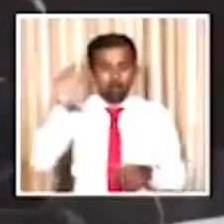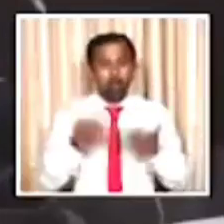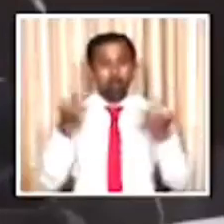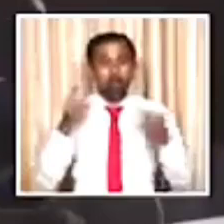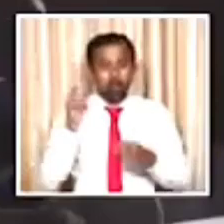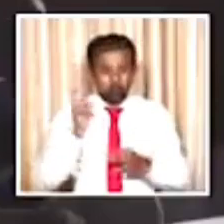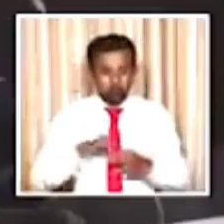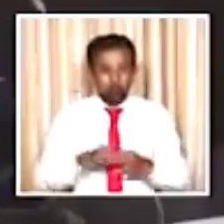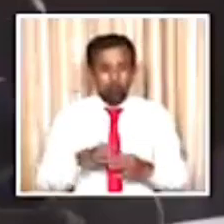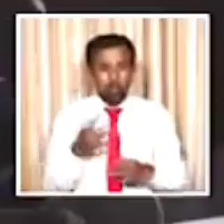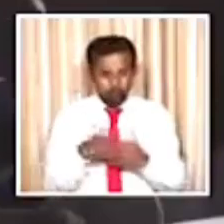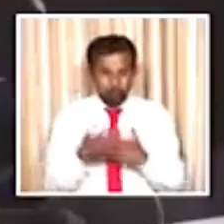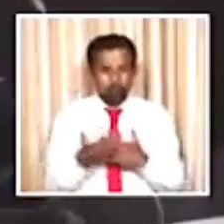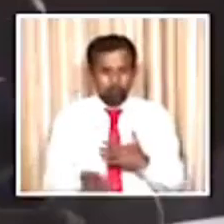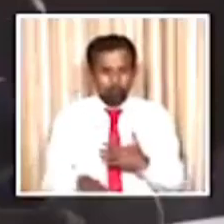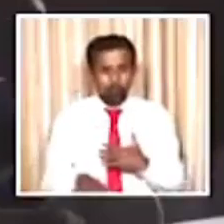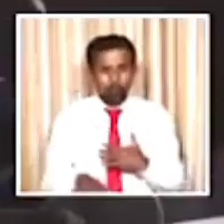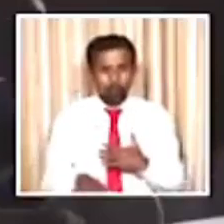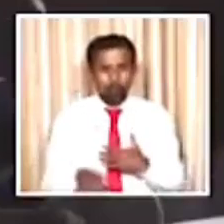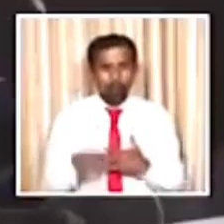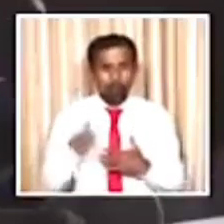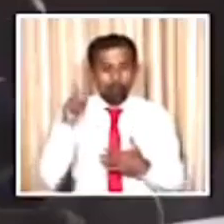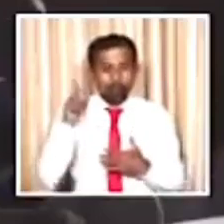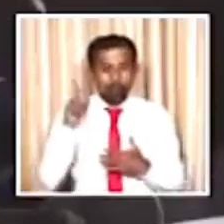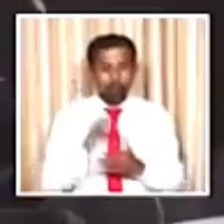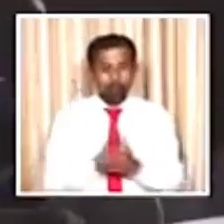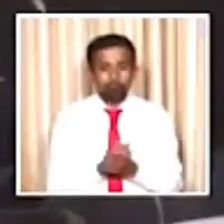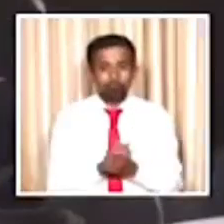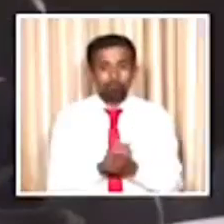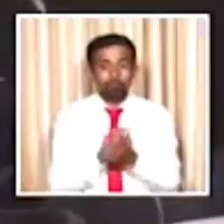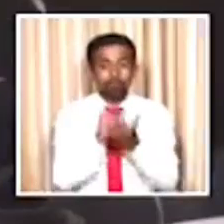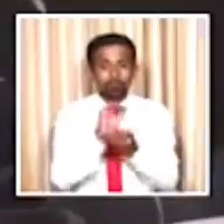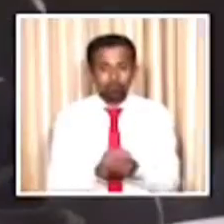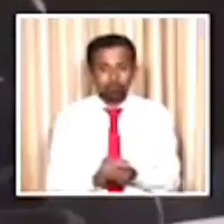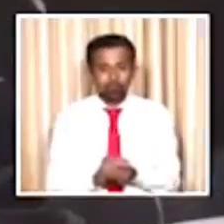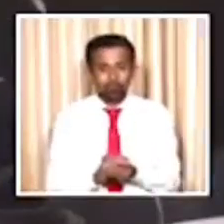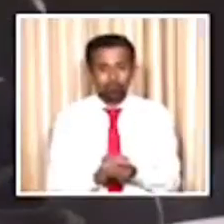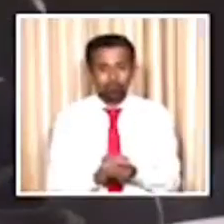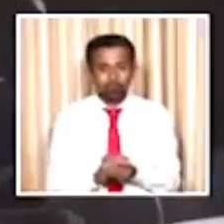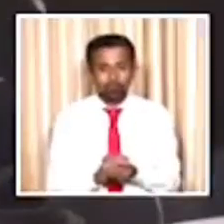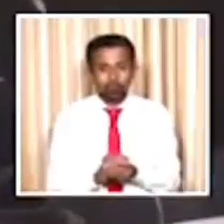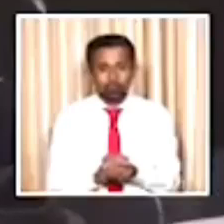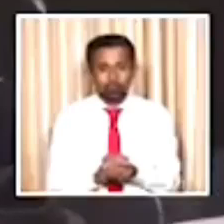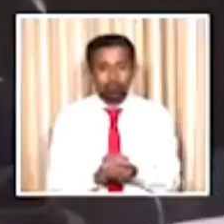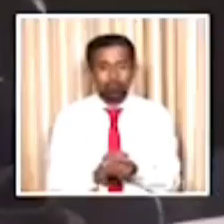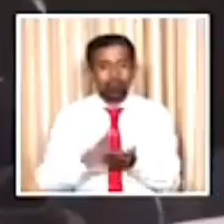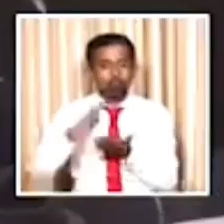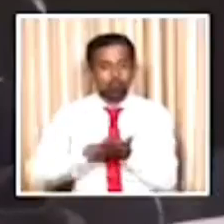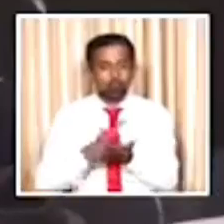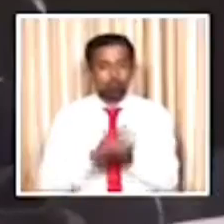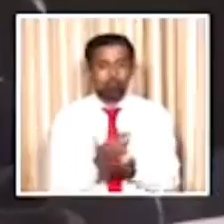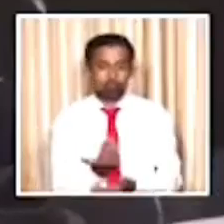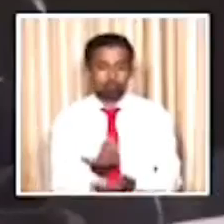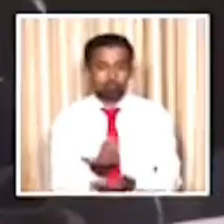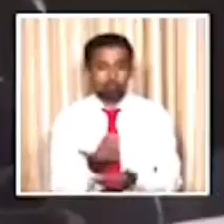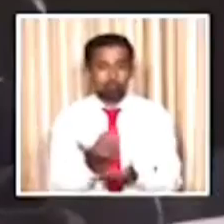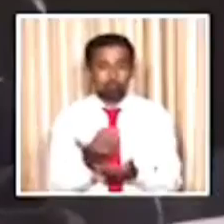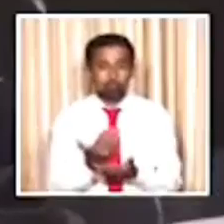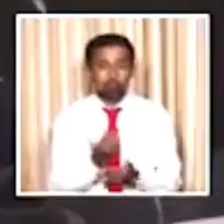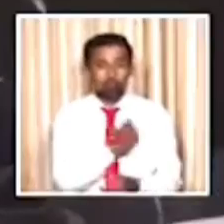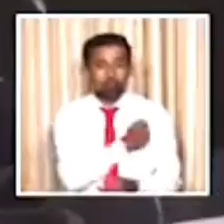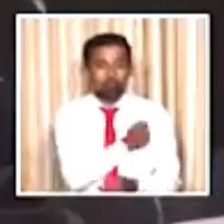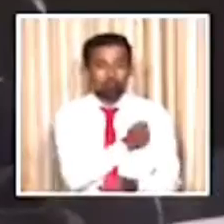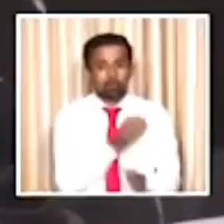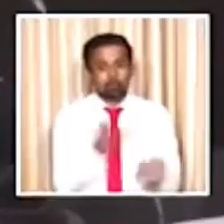தெரிவித்துள்ளார். நேற்று 24 நாடாளுமன்றத்தில் உரையாற்றும் போதே அவர் மேற்கொண்டவாறு கூறியுள்ளார். அவர் தொடர்ந்து